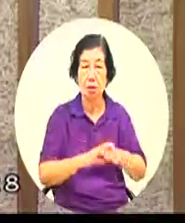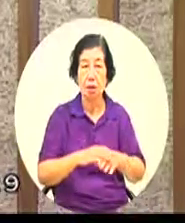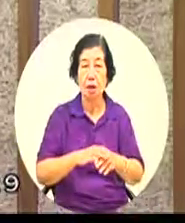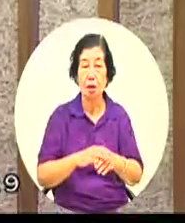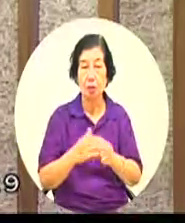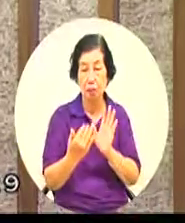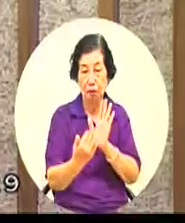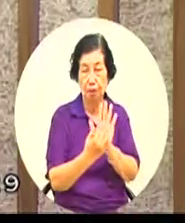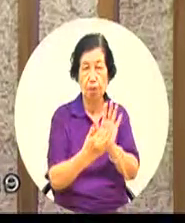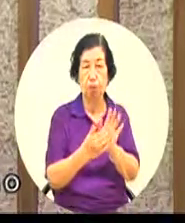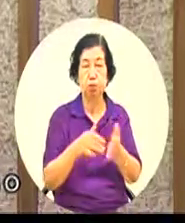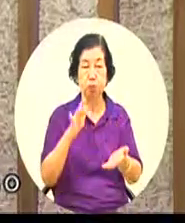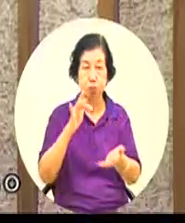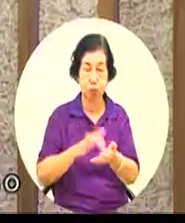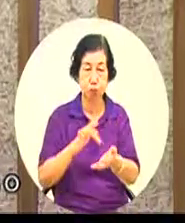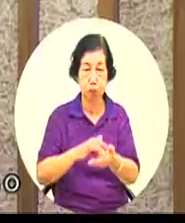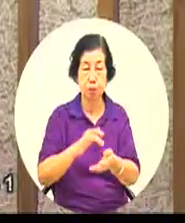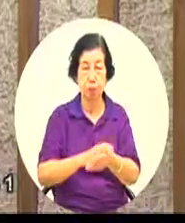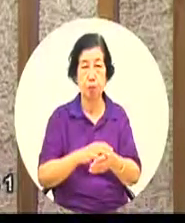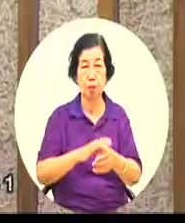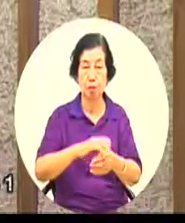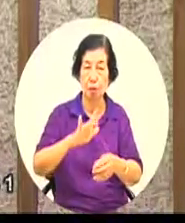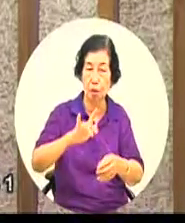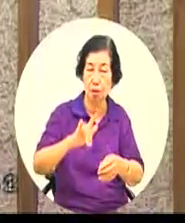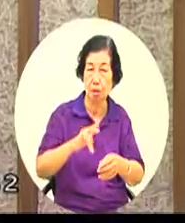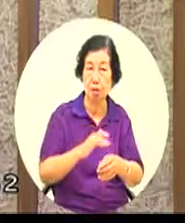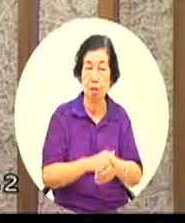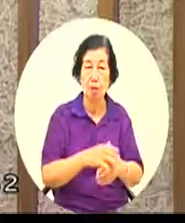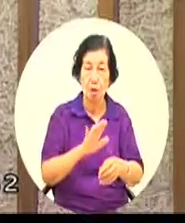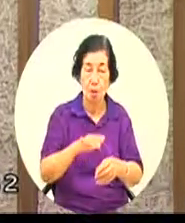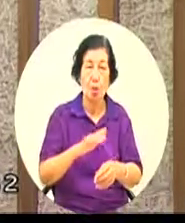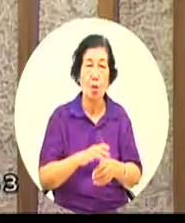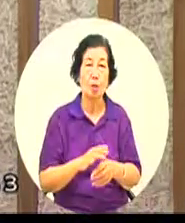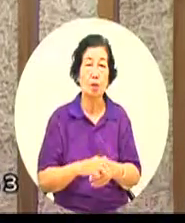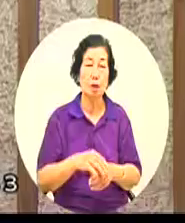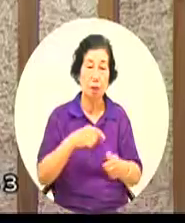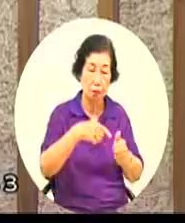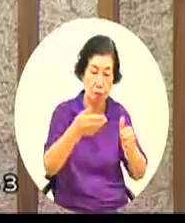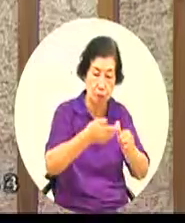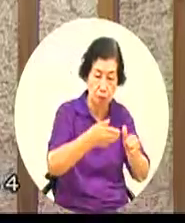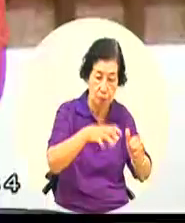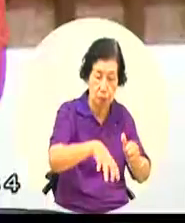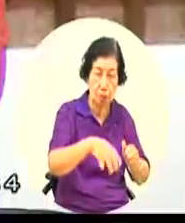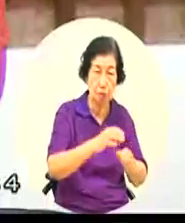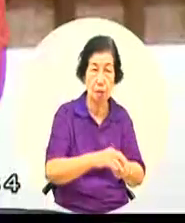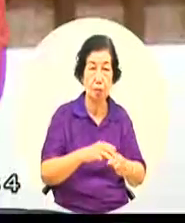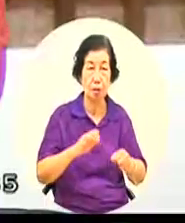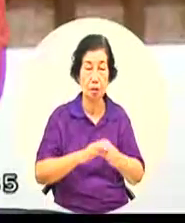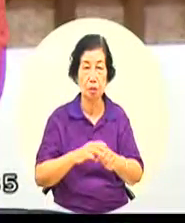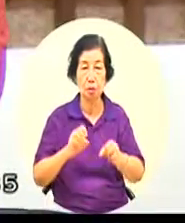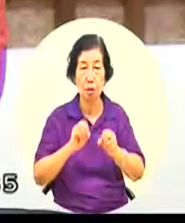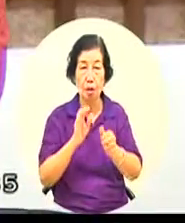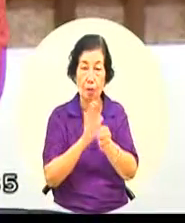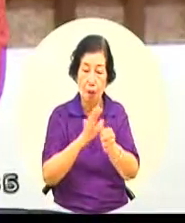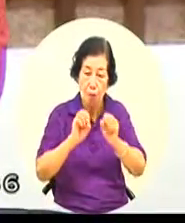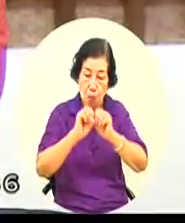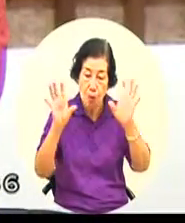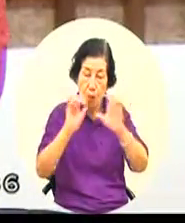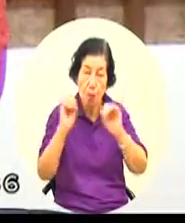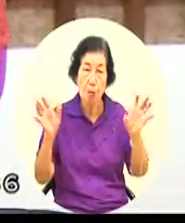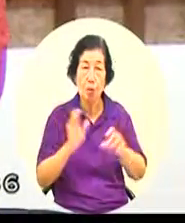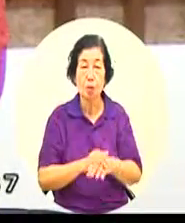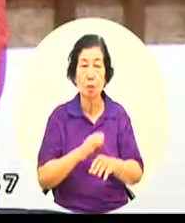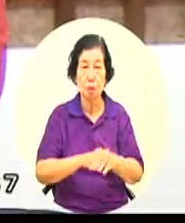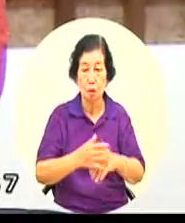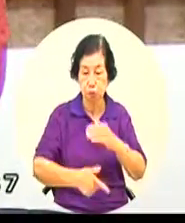实，在高雄市，我们是做的非常落实的，在这个区块教育宣导这个区块。 其实我觉得宣导没有用啦，你们真的要有积极的